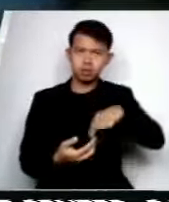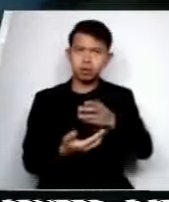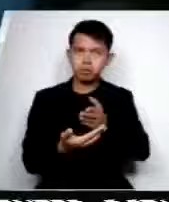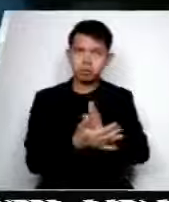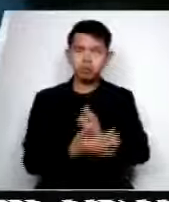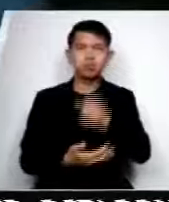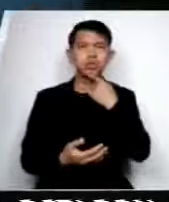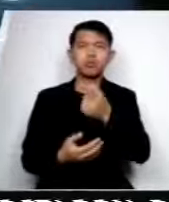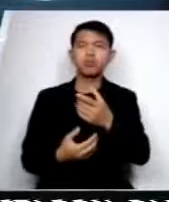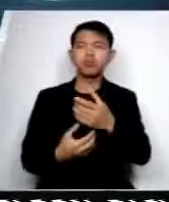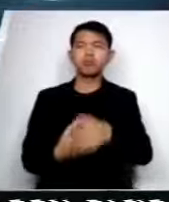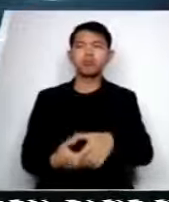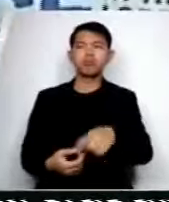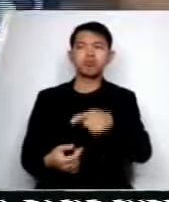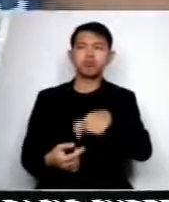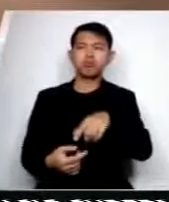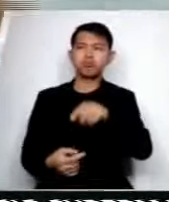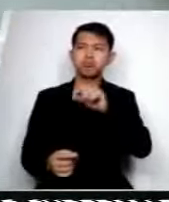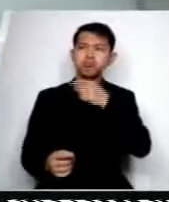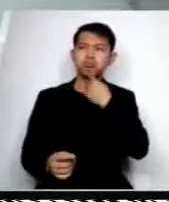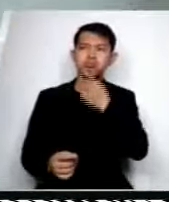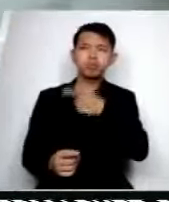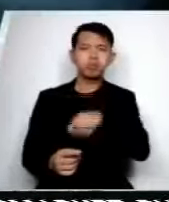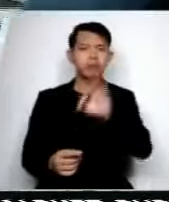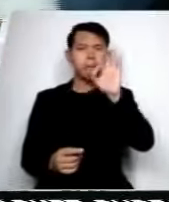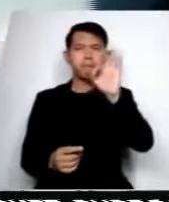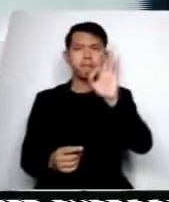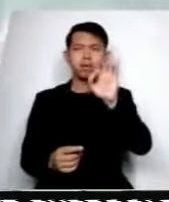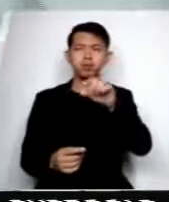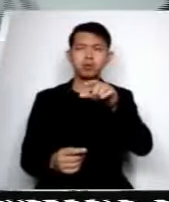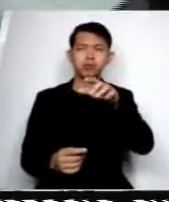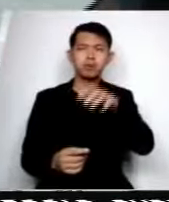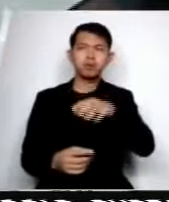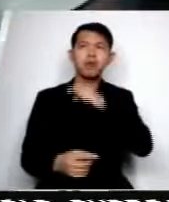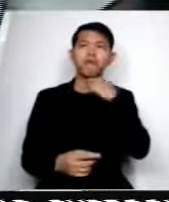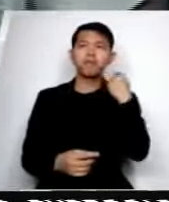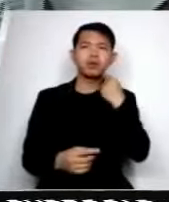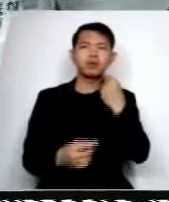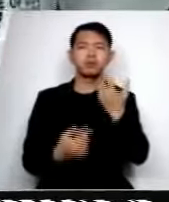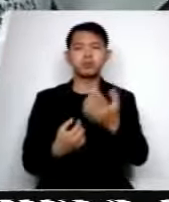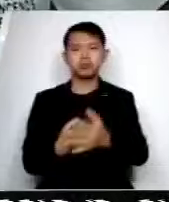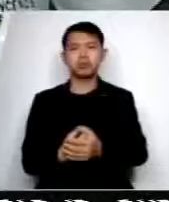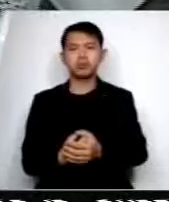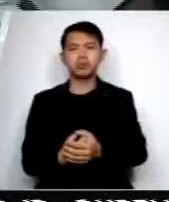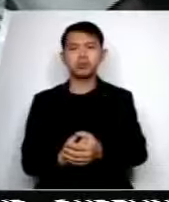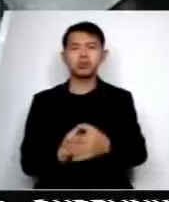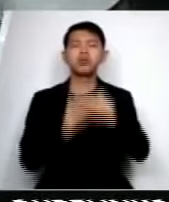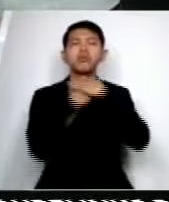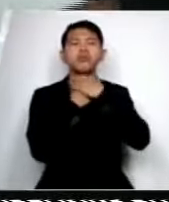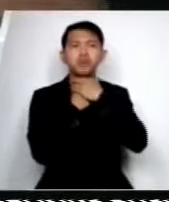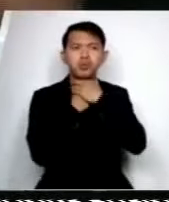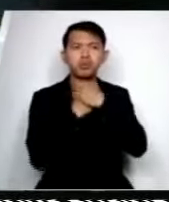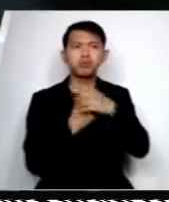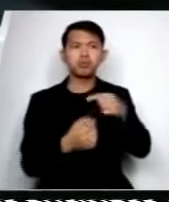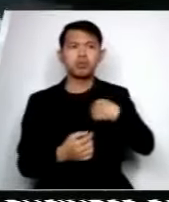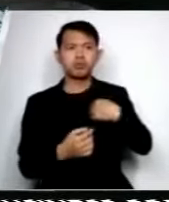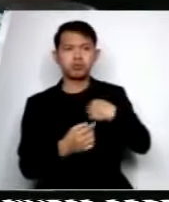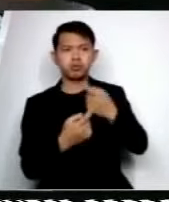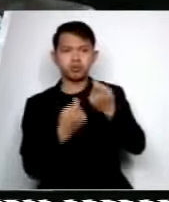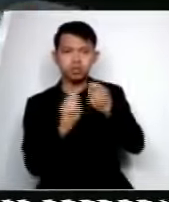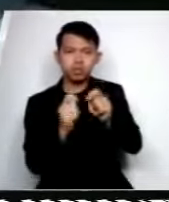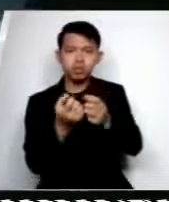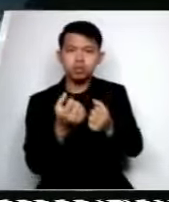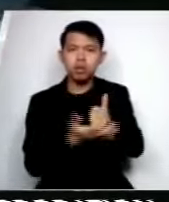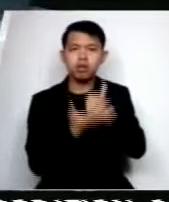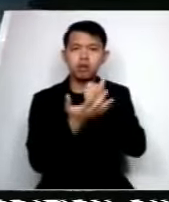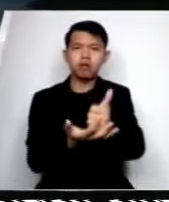niya. Okay. Tapos subsub doon, parang itutulak niya. Parang ginawa ko, hinabol ko yung balikat ni Father. Nung naramdaman niya yung